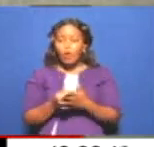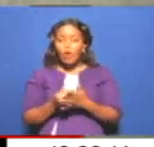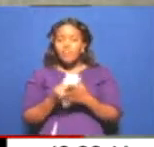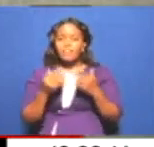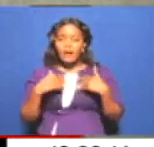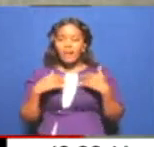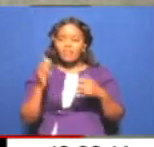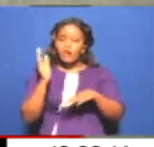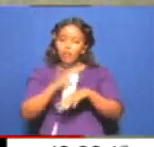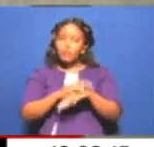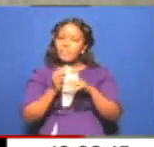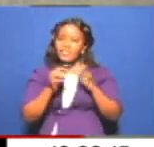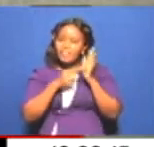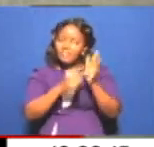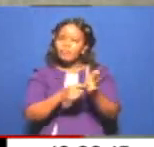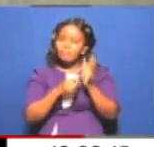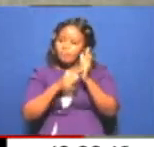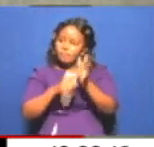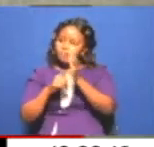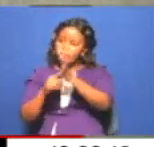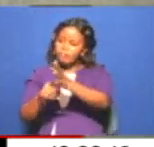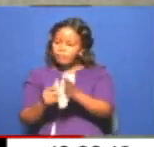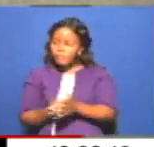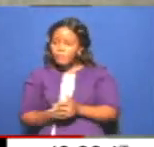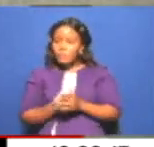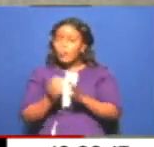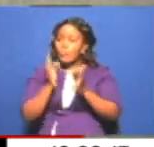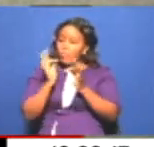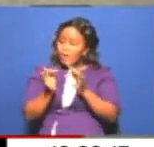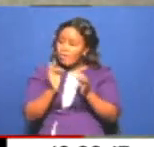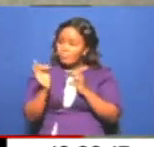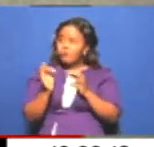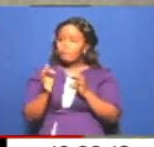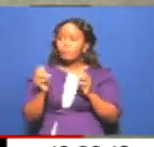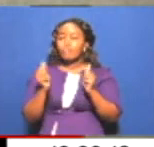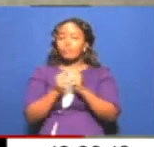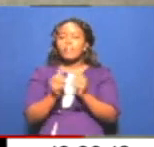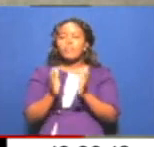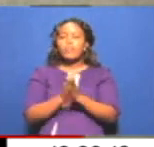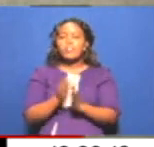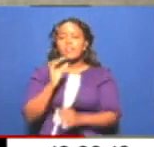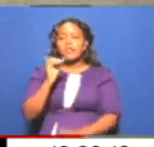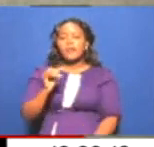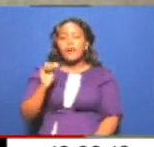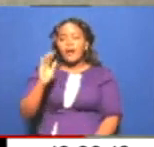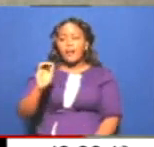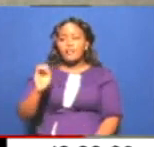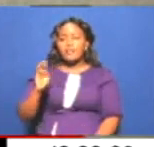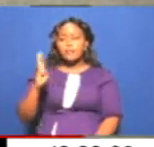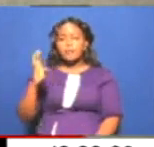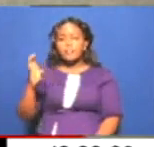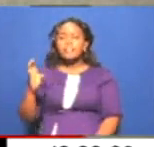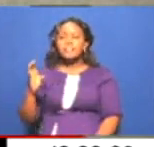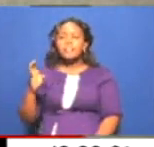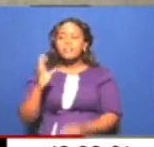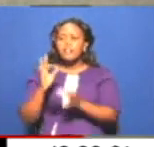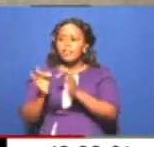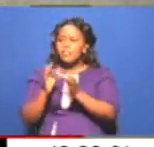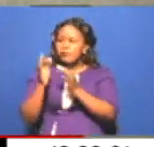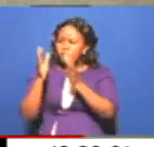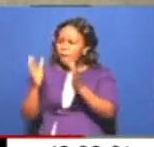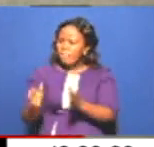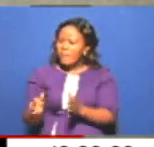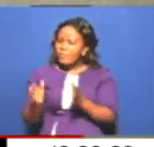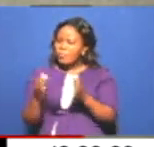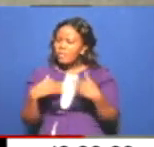examples, zile serious examples. Kama wewe wakishirikiana na IBC, kama mtu amehusikia kama amesema